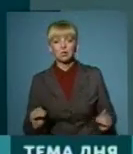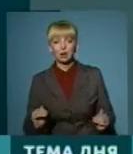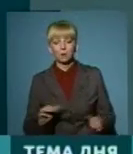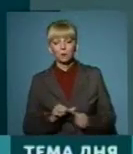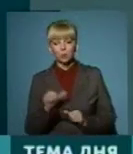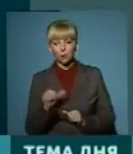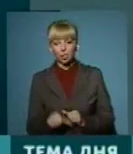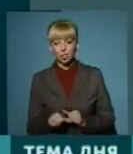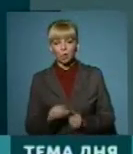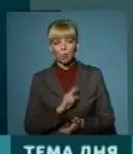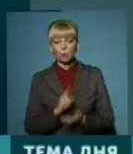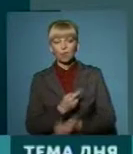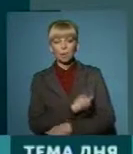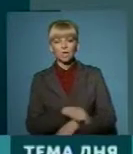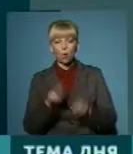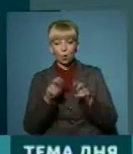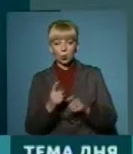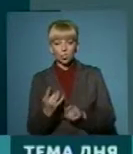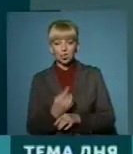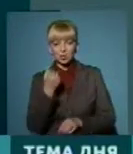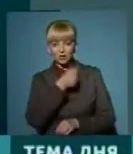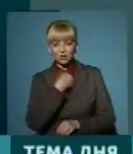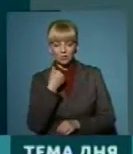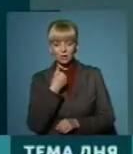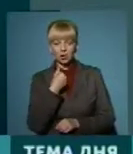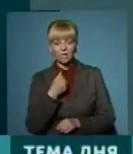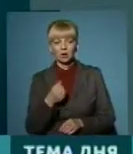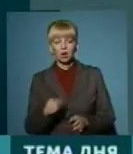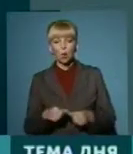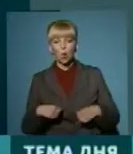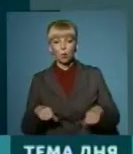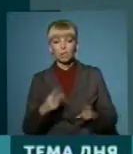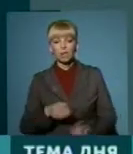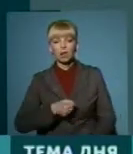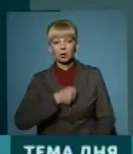крім того, обов'язкове медичне обстеження раз в рік широкою комісією. Для